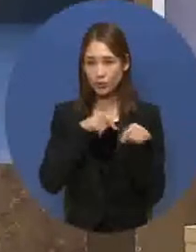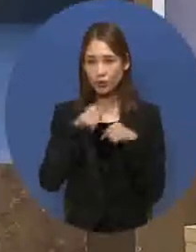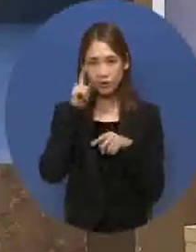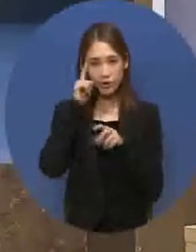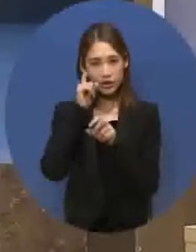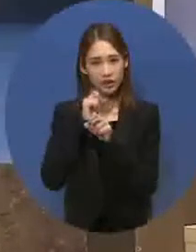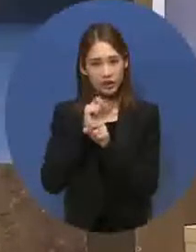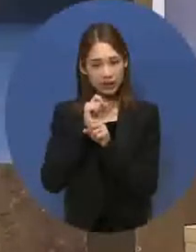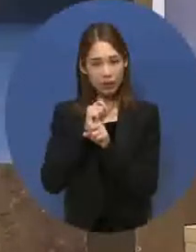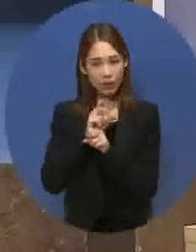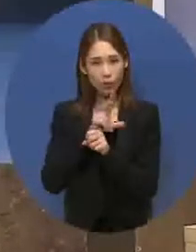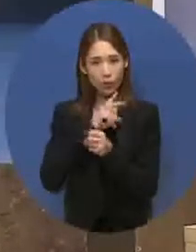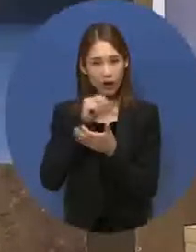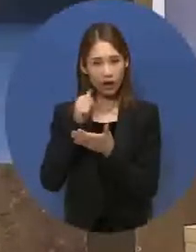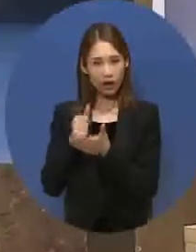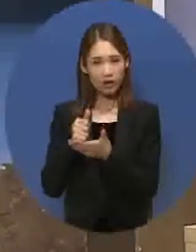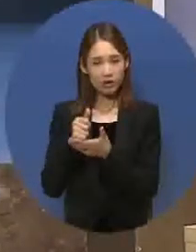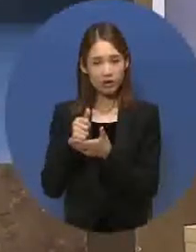노인복지정책연구회의